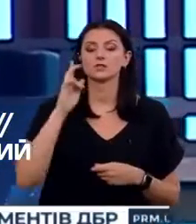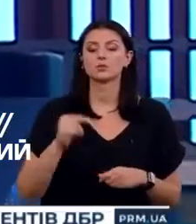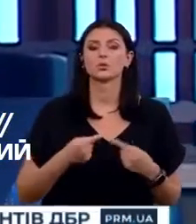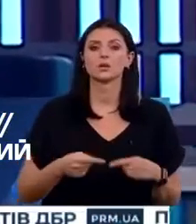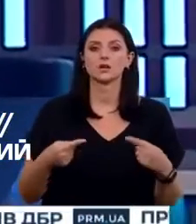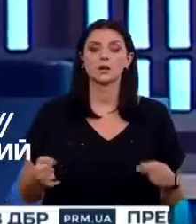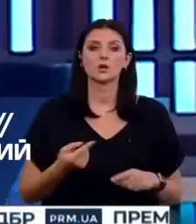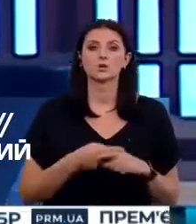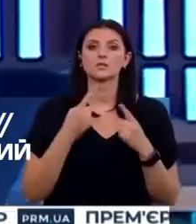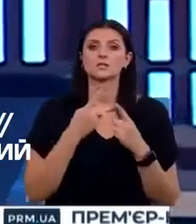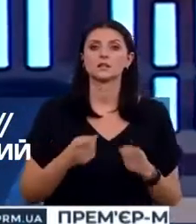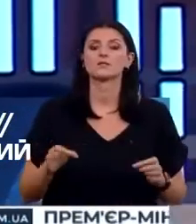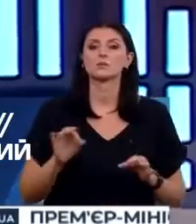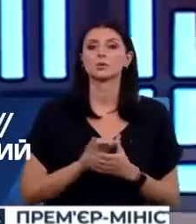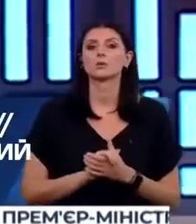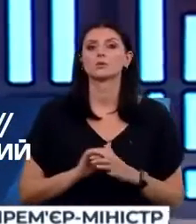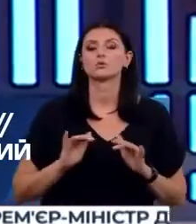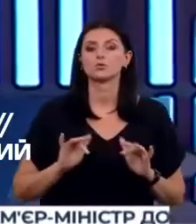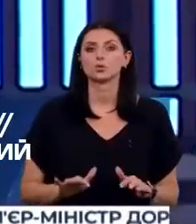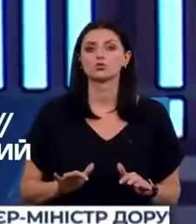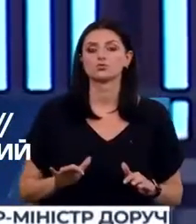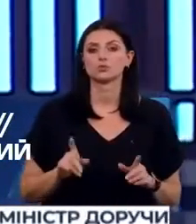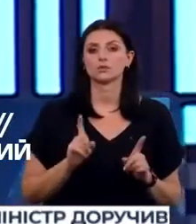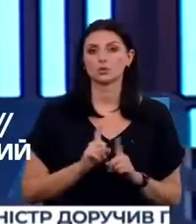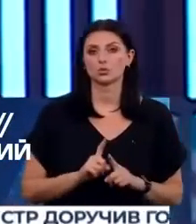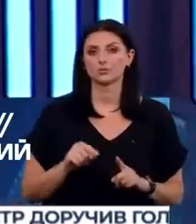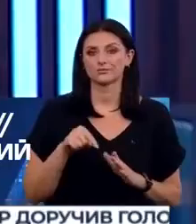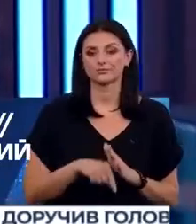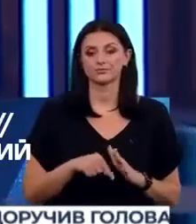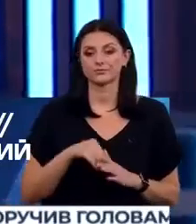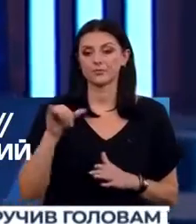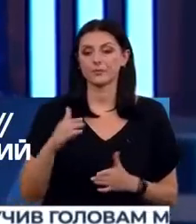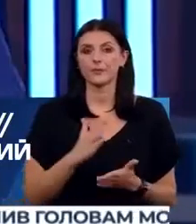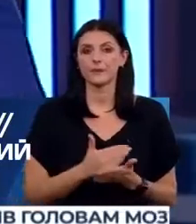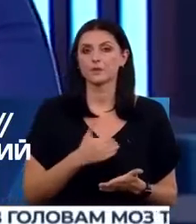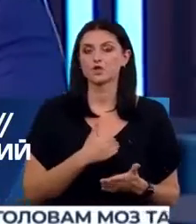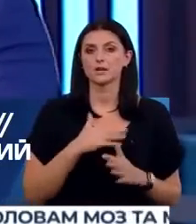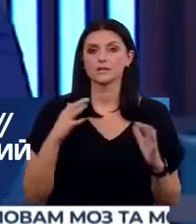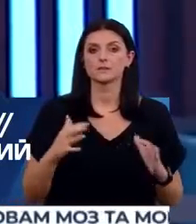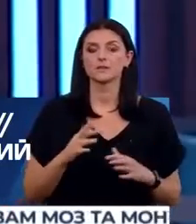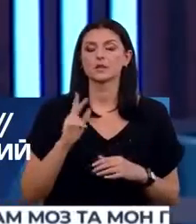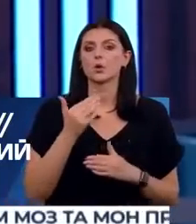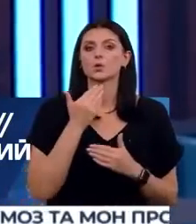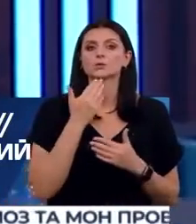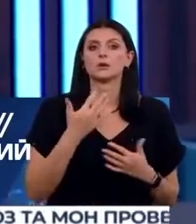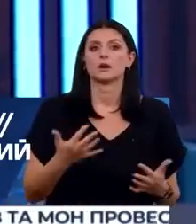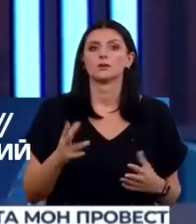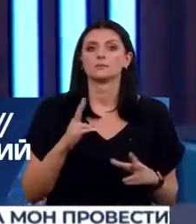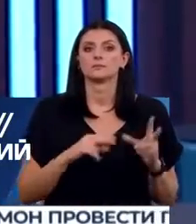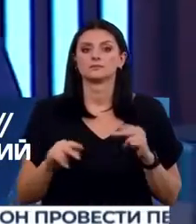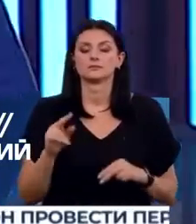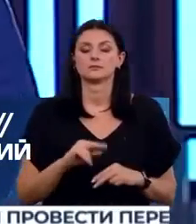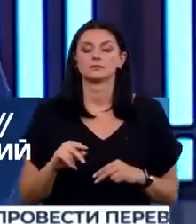І оці заяви про миротворчу, мироточиву таку риторику, в них є бажання зберегти, як остання соломинка, що їх тримаючи на